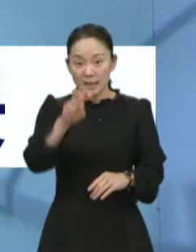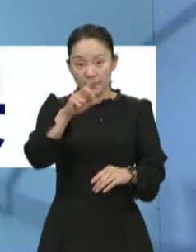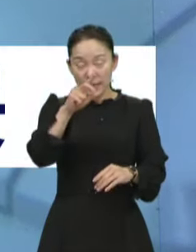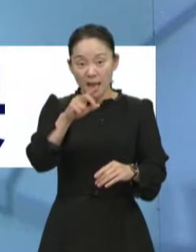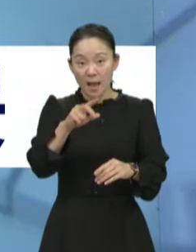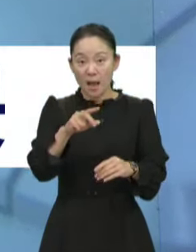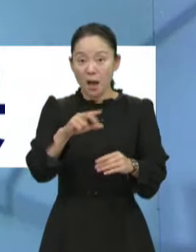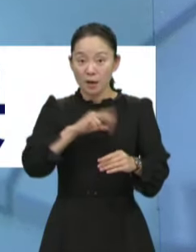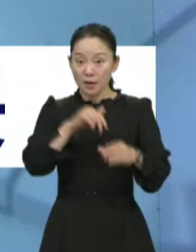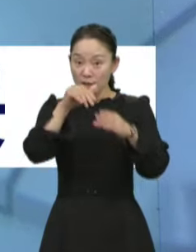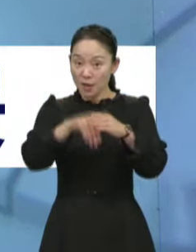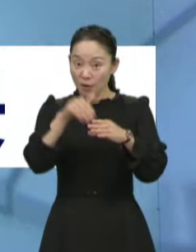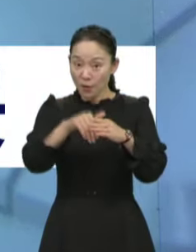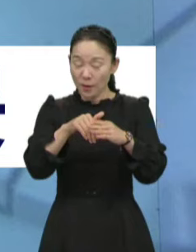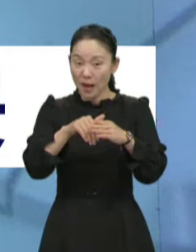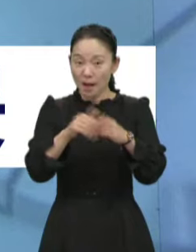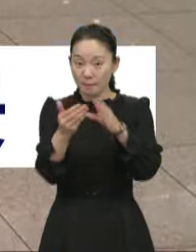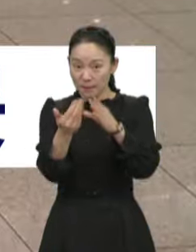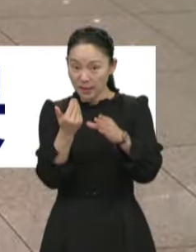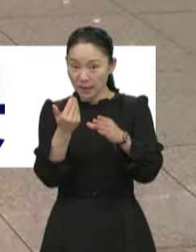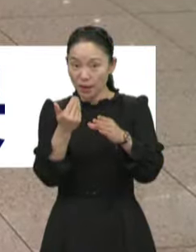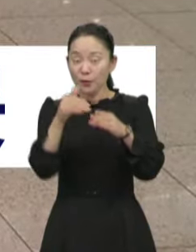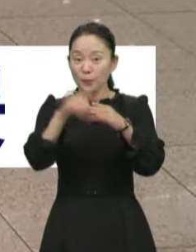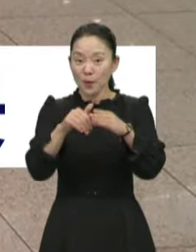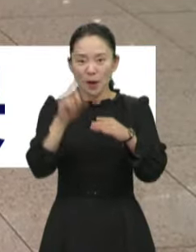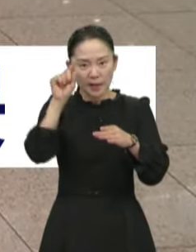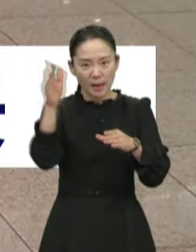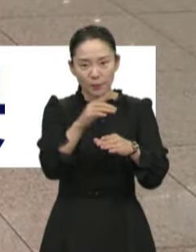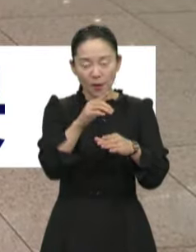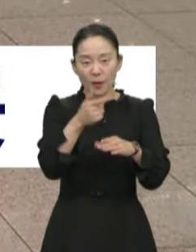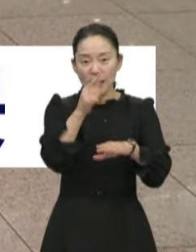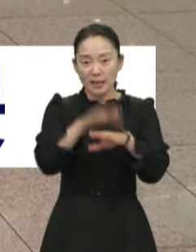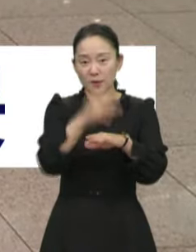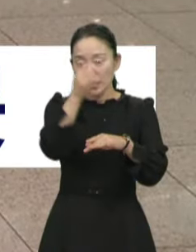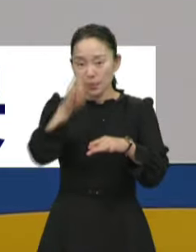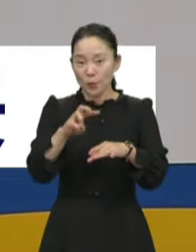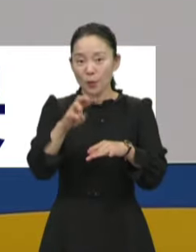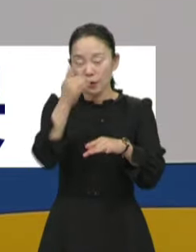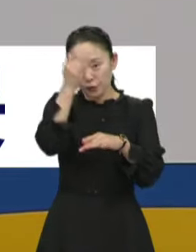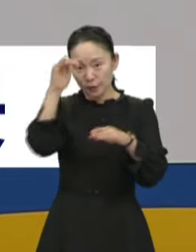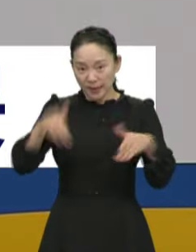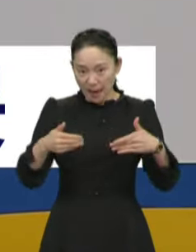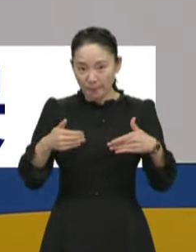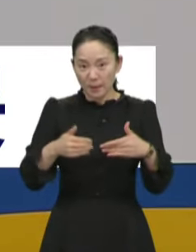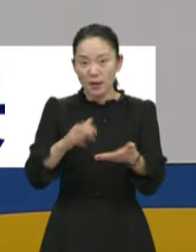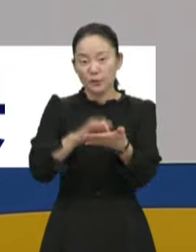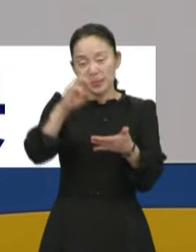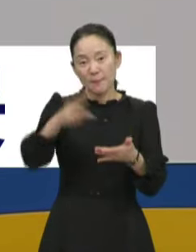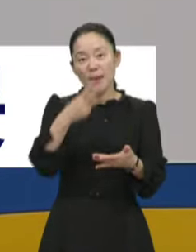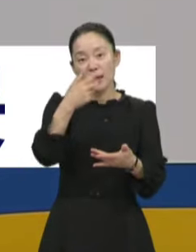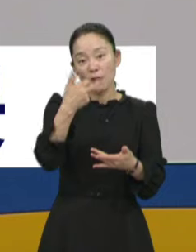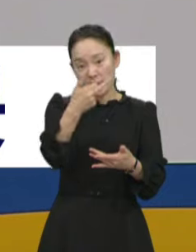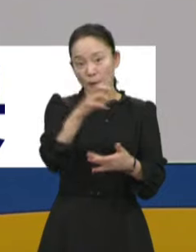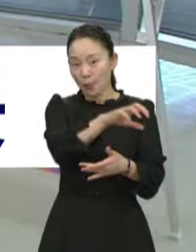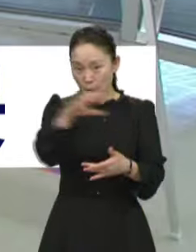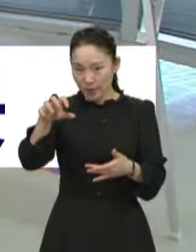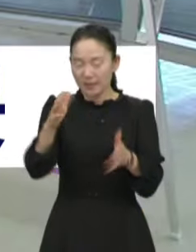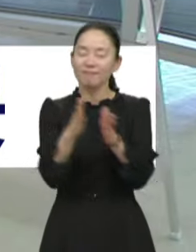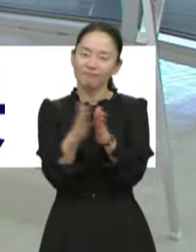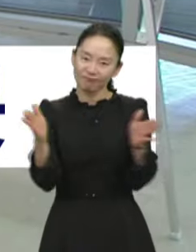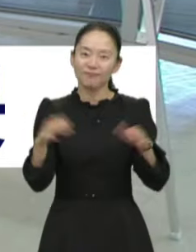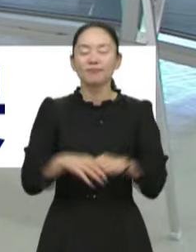제22대 국회의원 선거 사전투표가 내일부터 이틀간 대전과 세종, 충남 317개